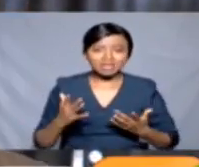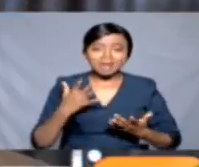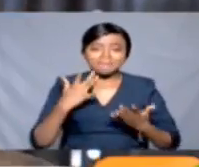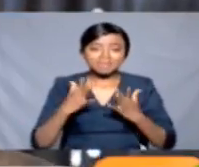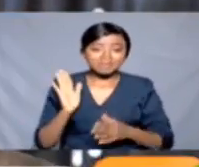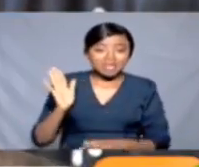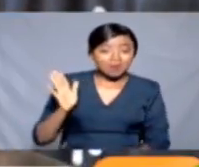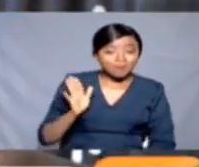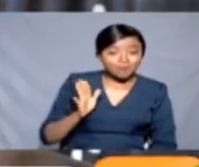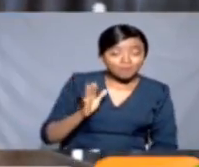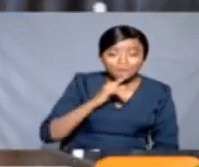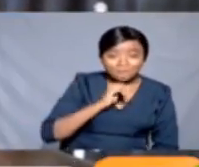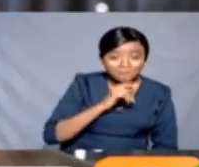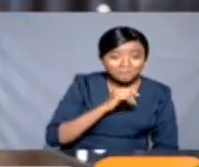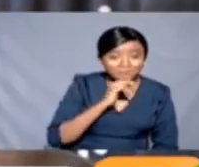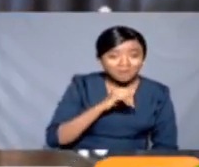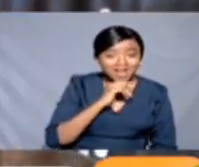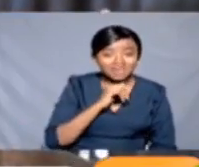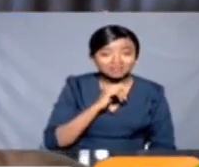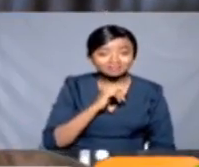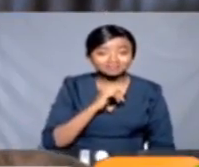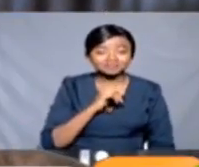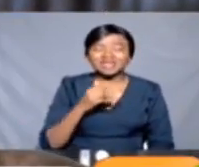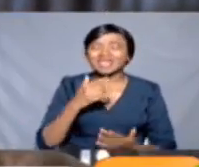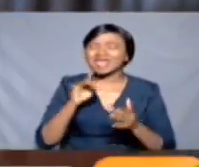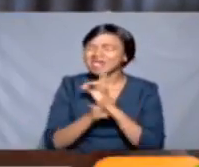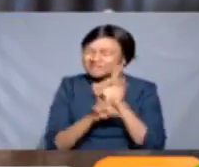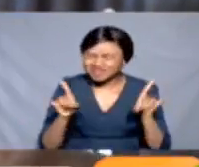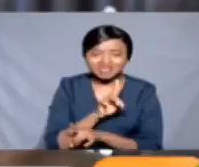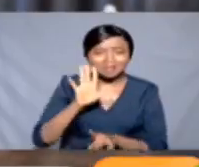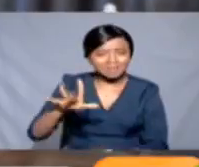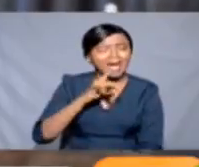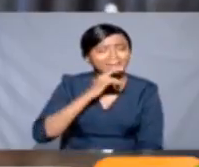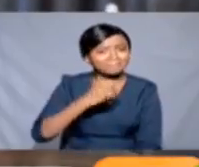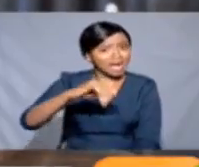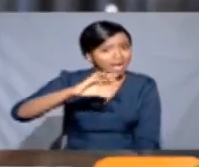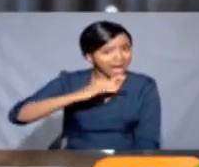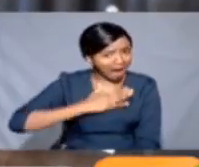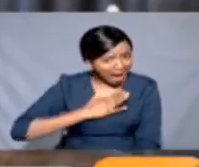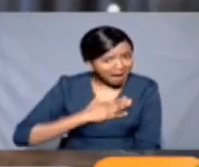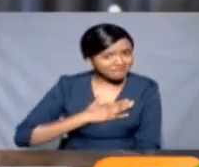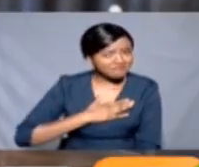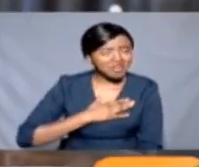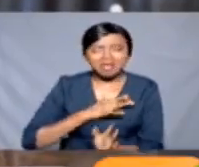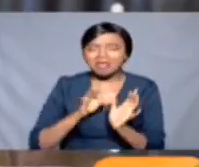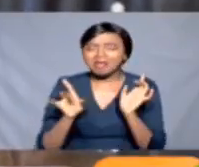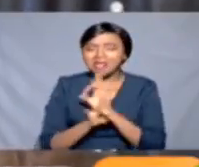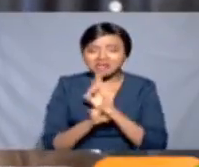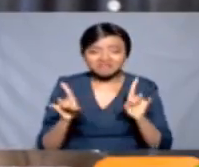sijawahi kufanya, lakini ya dume nimeona hapa chochote ile dume anatumianga chochote.